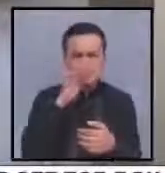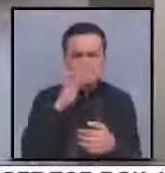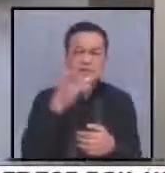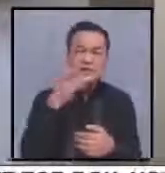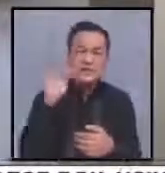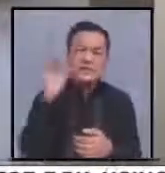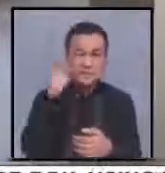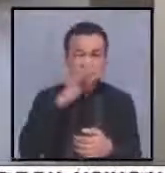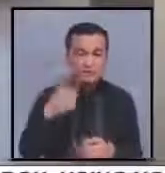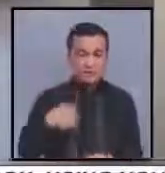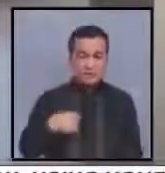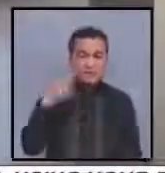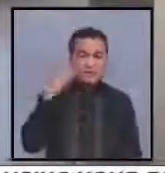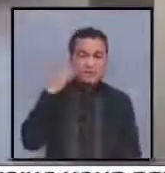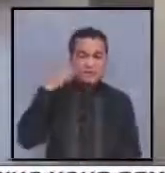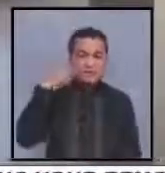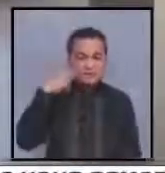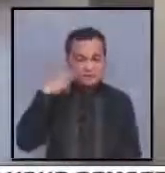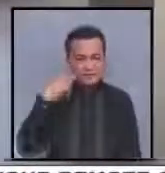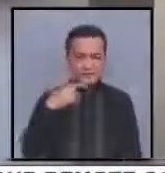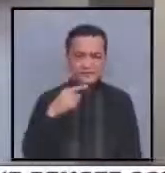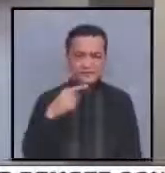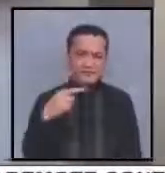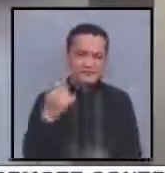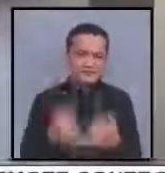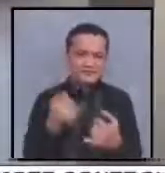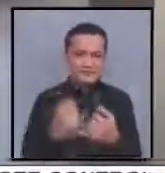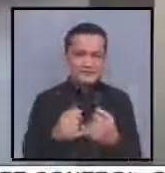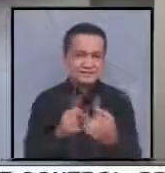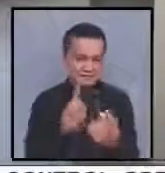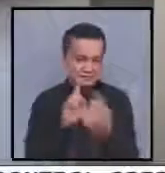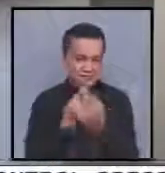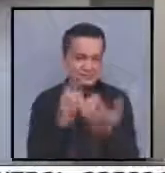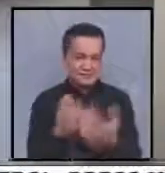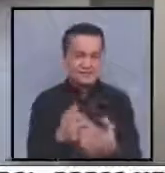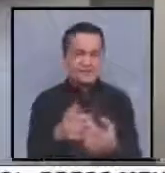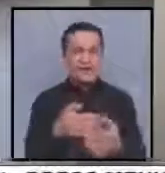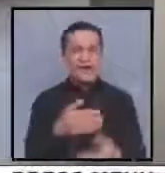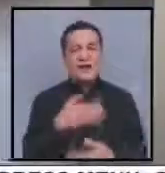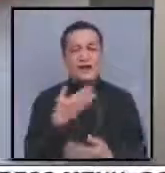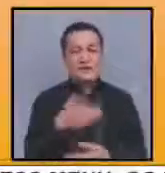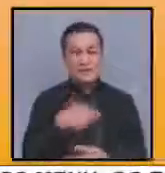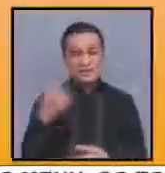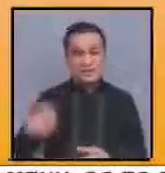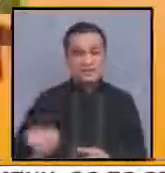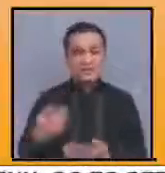Paderna. Until our next cooking, Happy Chinese New Year!